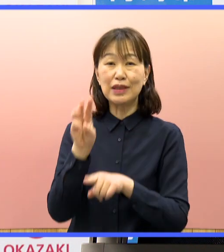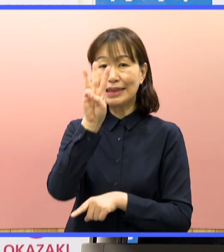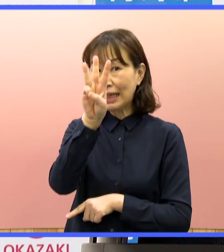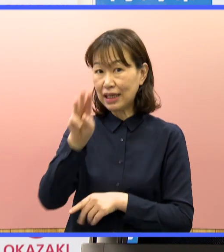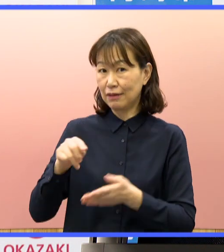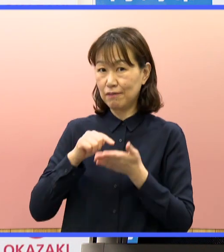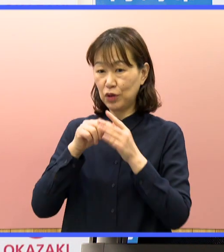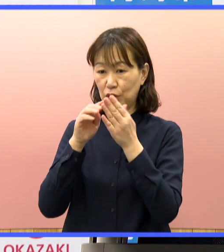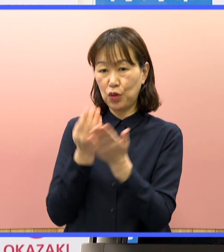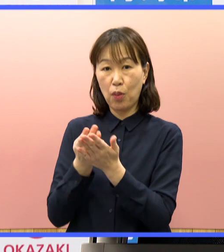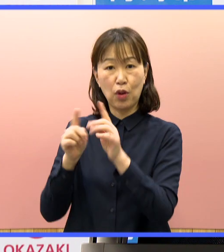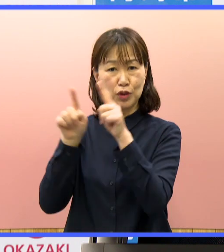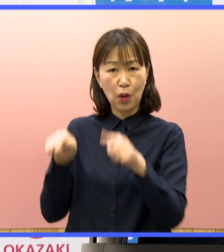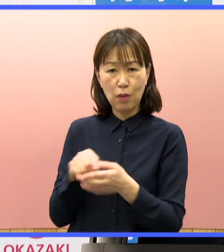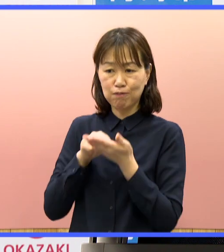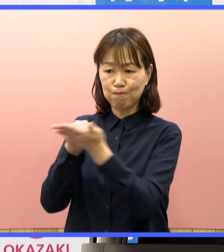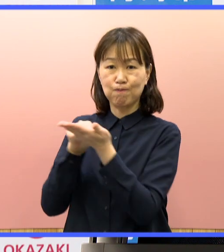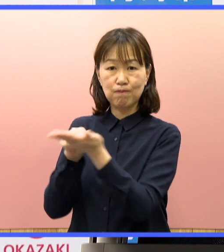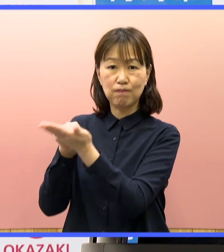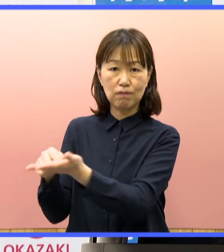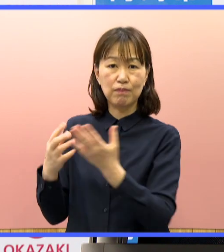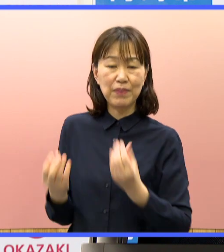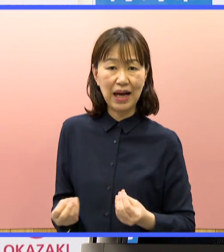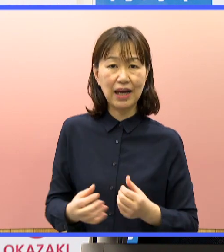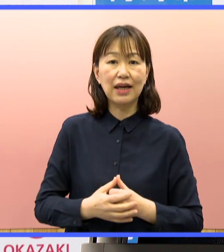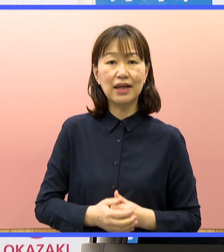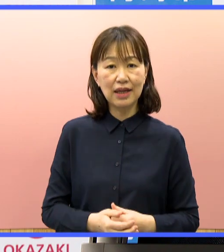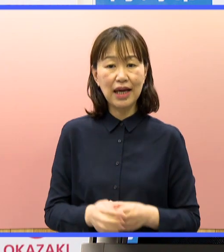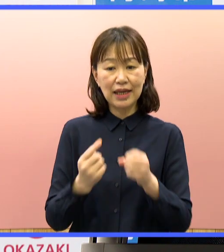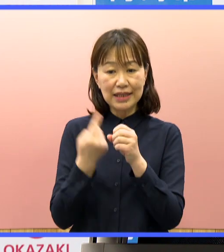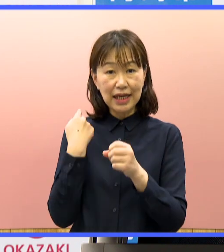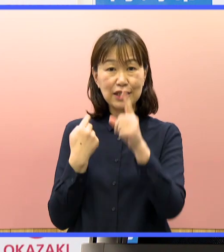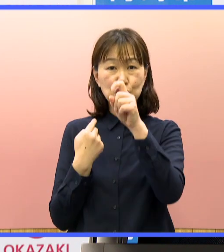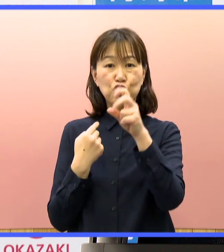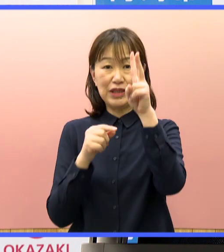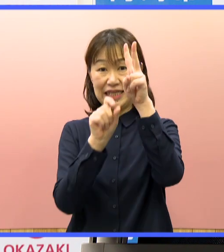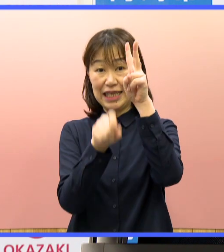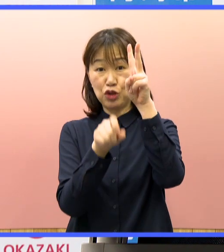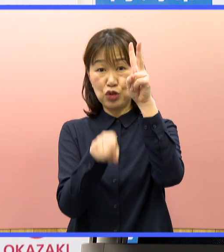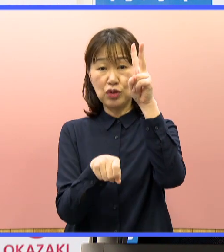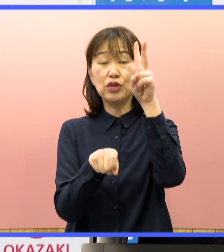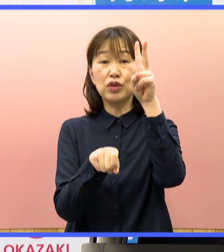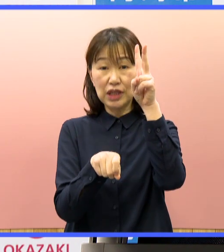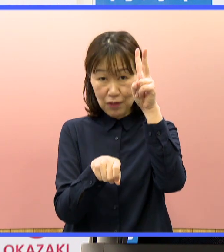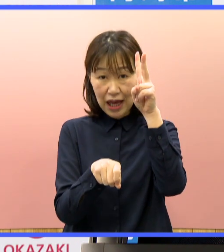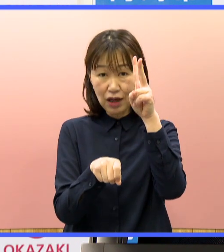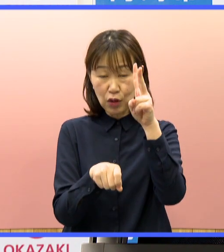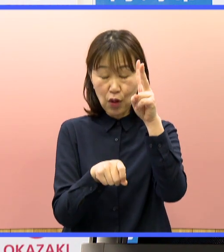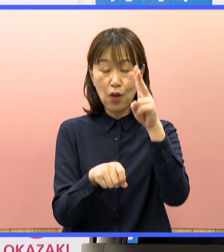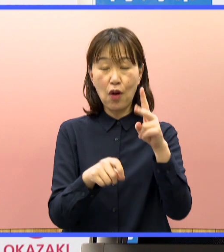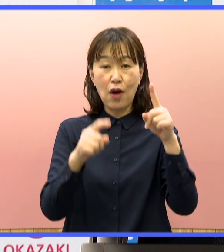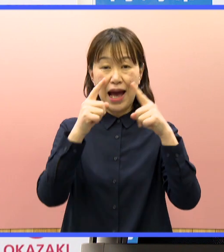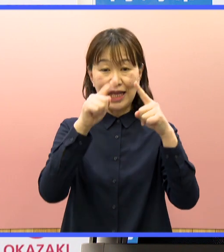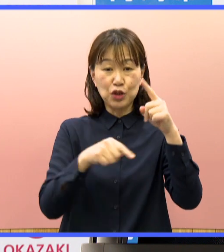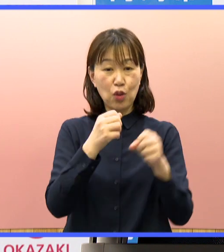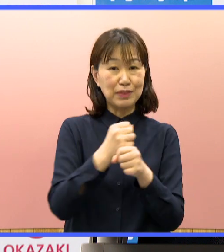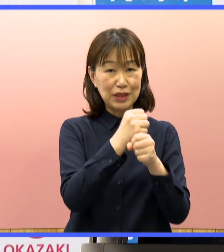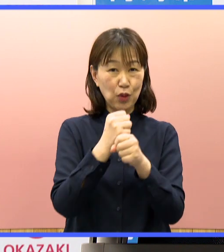書を提出してまいりました。また昨年12月には八丁味噌製造2社の敷地の町名を八丁味噌の文